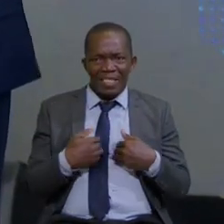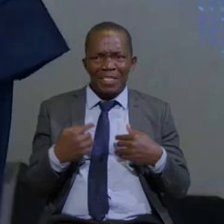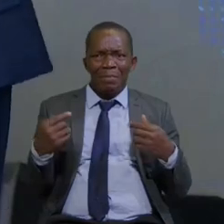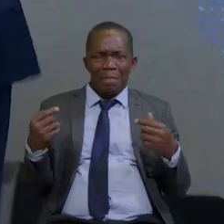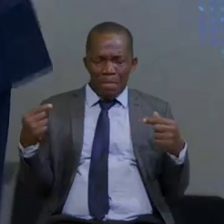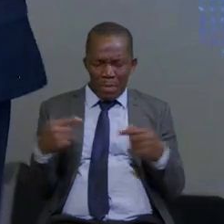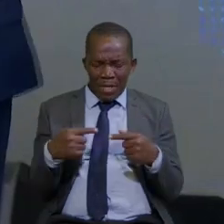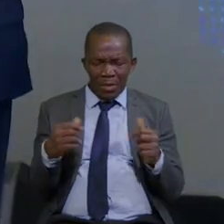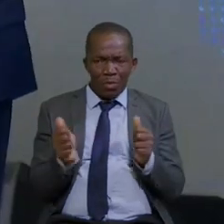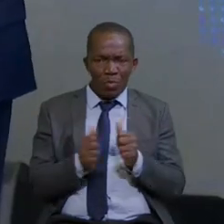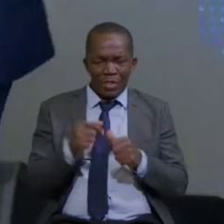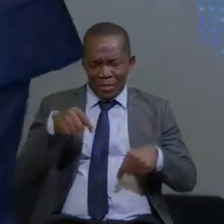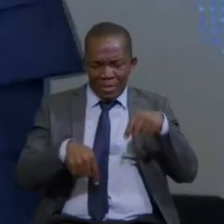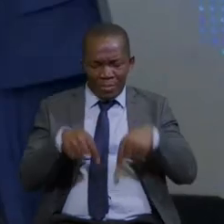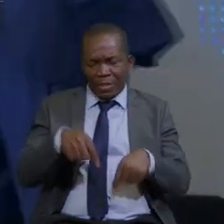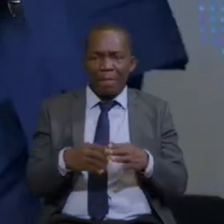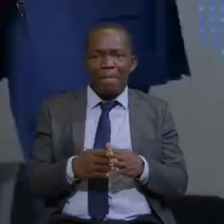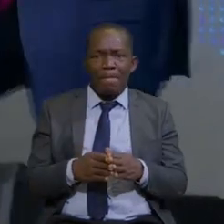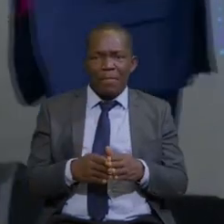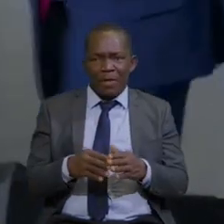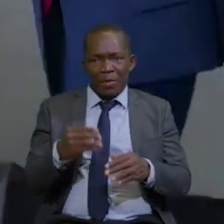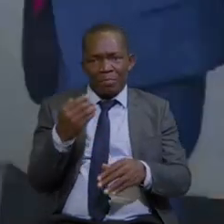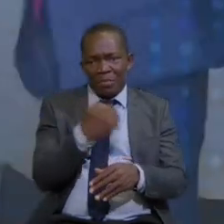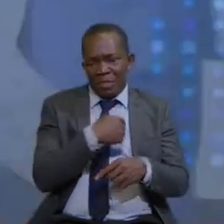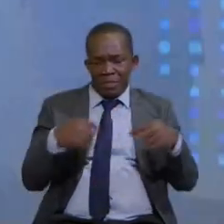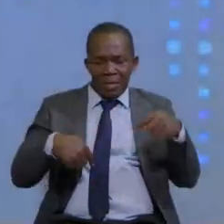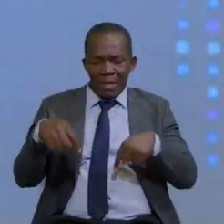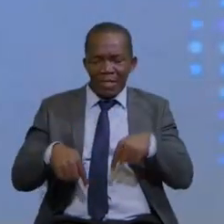angoisse, paralysie avec traumatisme.